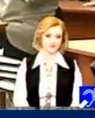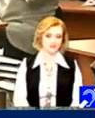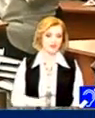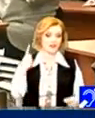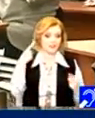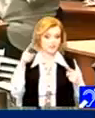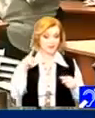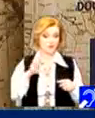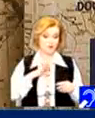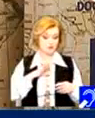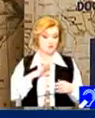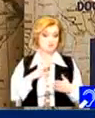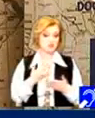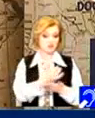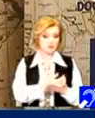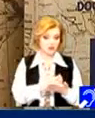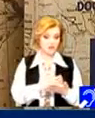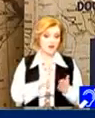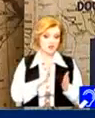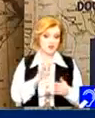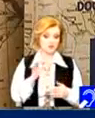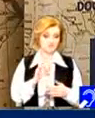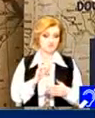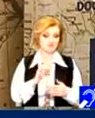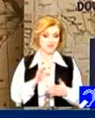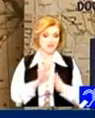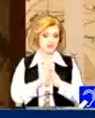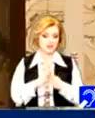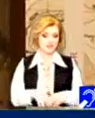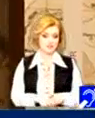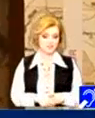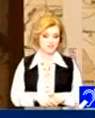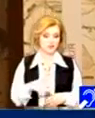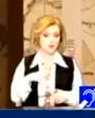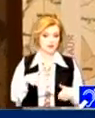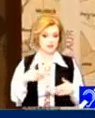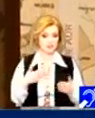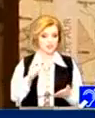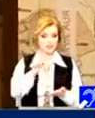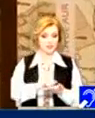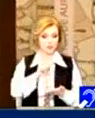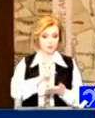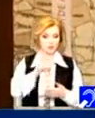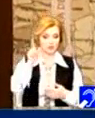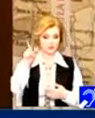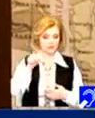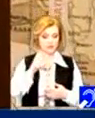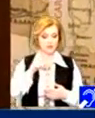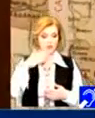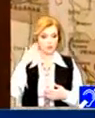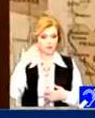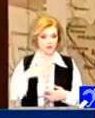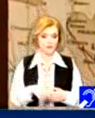Ideea de a aduna într-o colecție 100 de cărți dedicate Marii Uniri aparține editurii Tipo Moldova din Iași. Noi am căutat să creăm o simetrie între 100 de